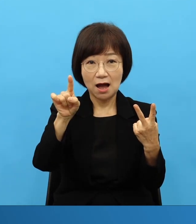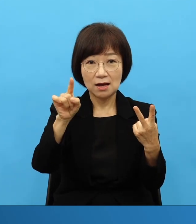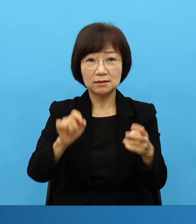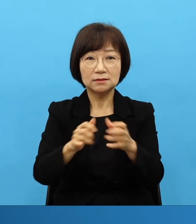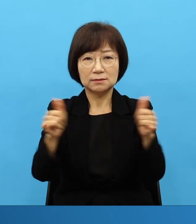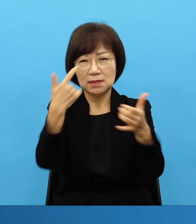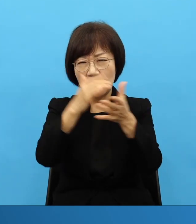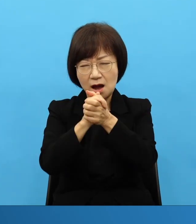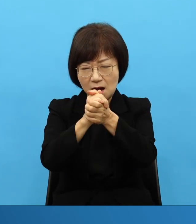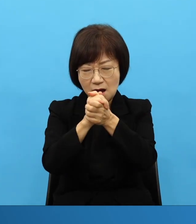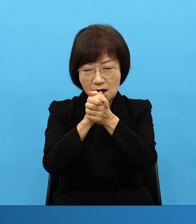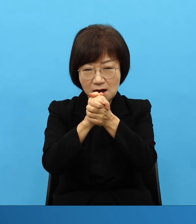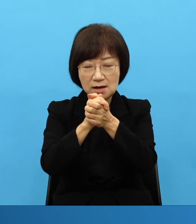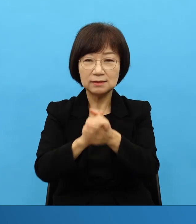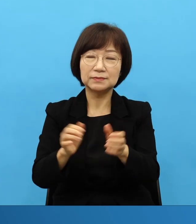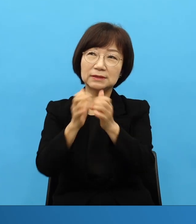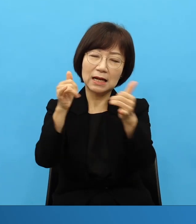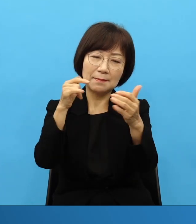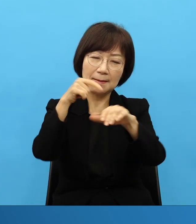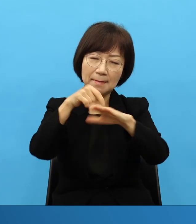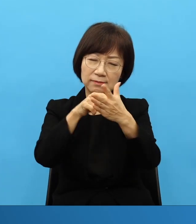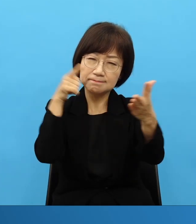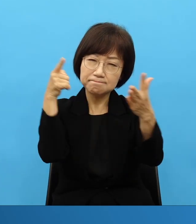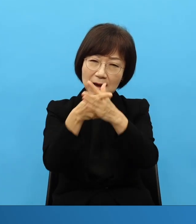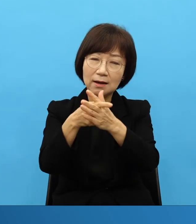이르되 무 사람의 마음을 아시는 주여